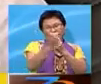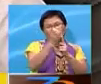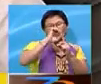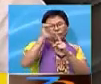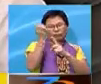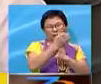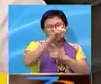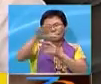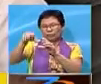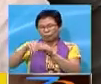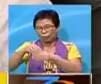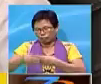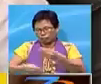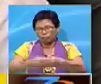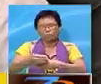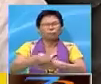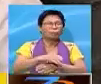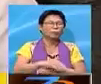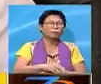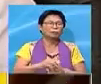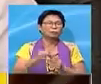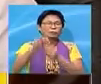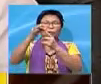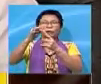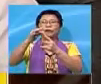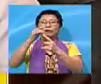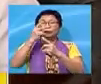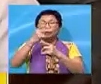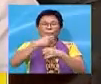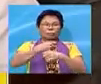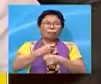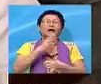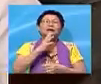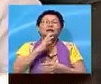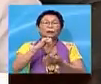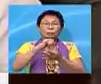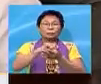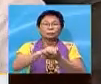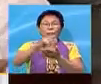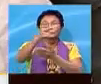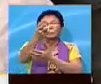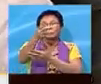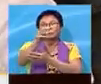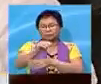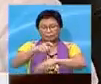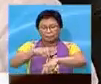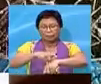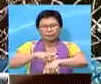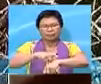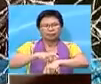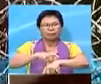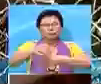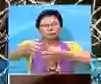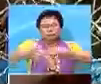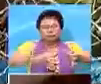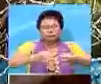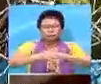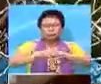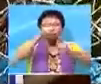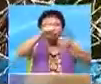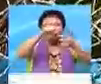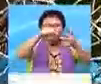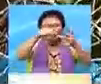involving a whole process flow and chain, especially if you're looking at production. Sanggari berkata demikian kepada RTM semasa memberikan penerangan